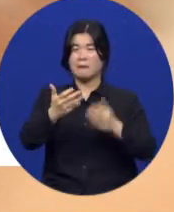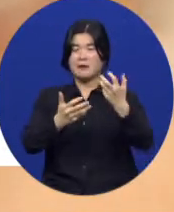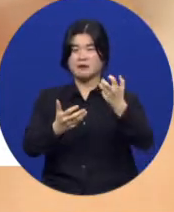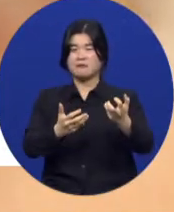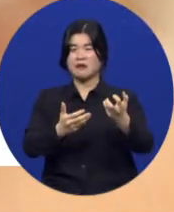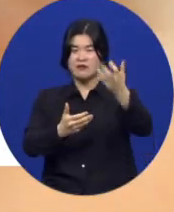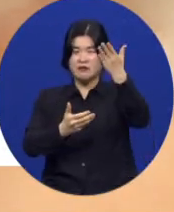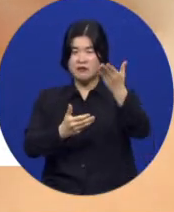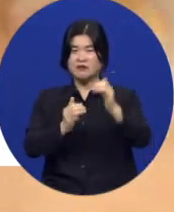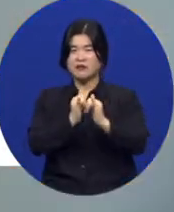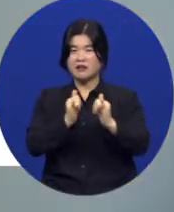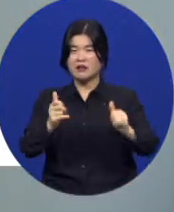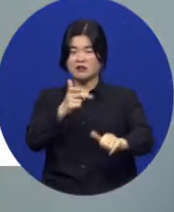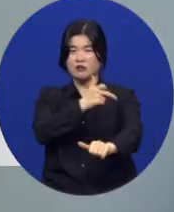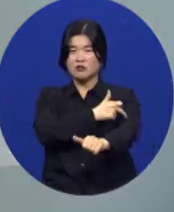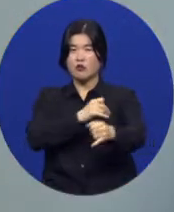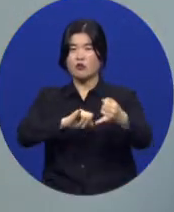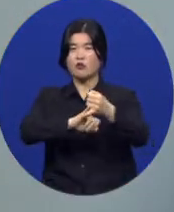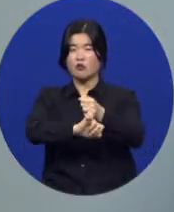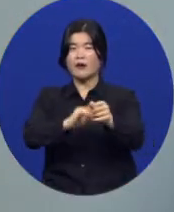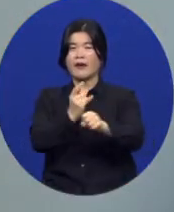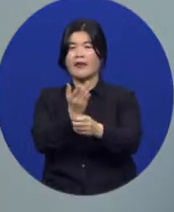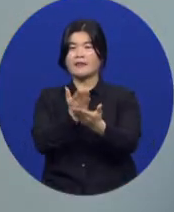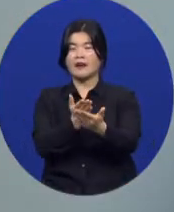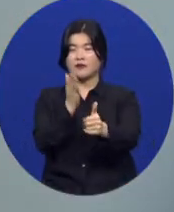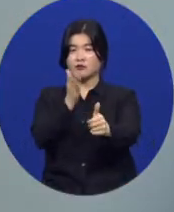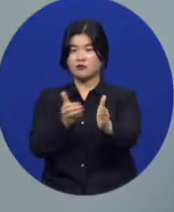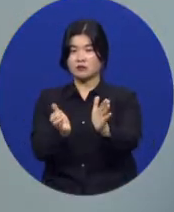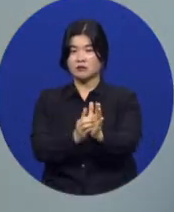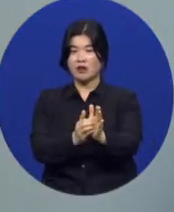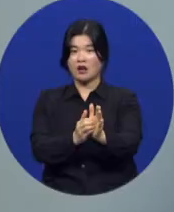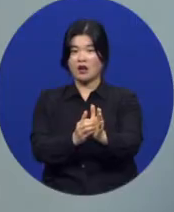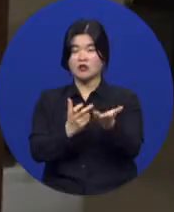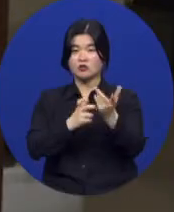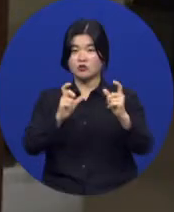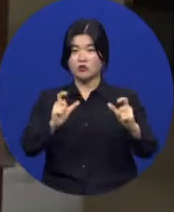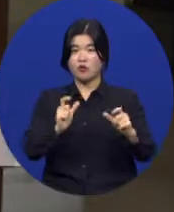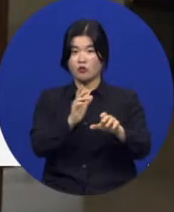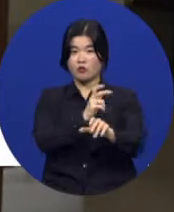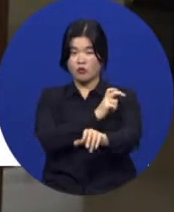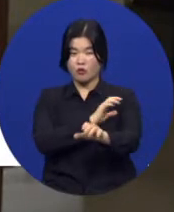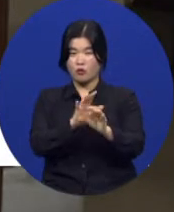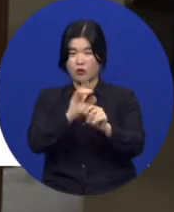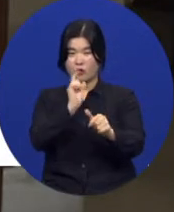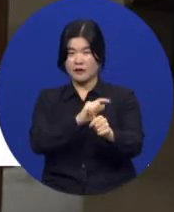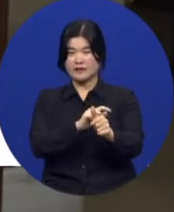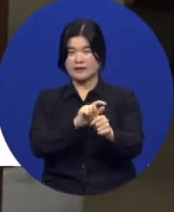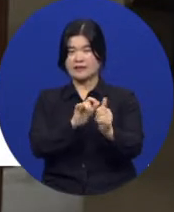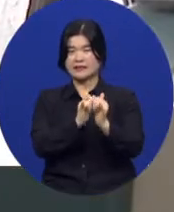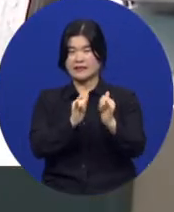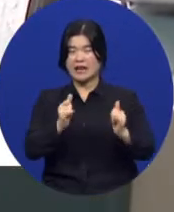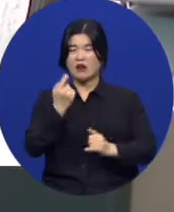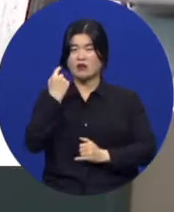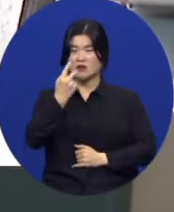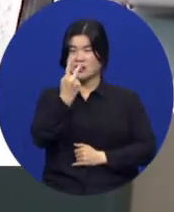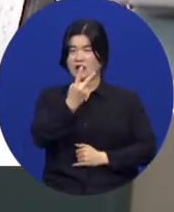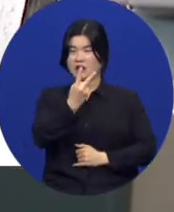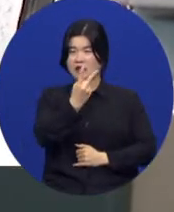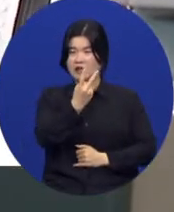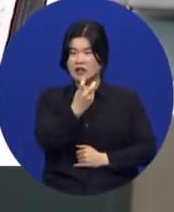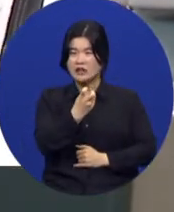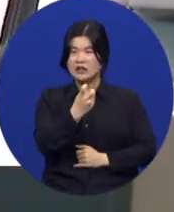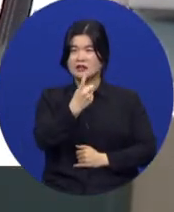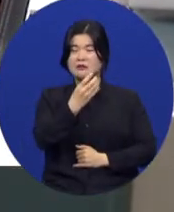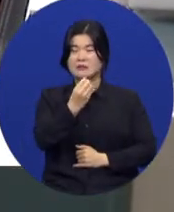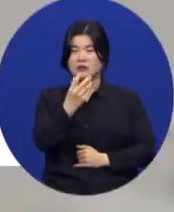이상 고령층 에는 접종을 적극 권고했습니다 한편 제주에서는 쿠론 알고 신규 박진 자가 어제 2100 85명 에 이어